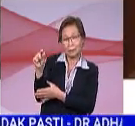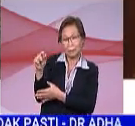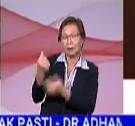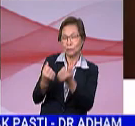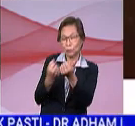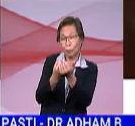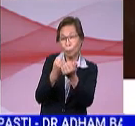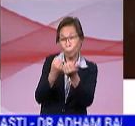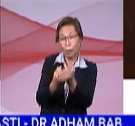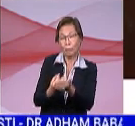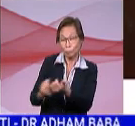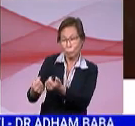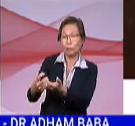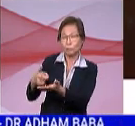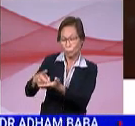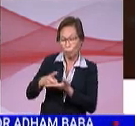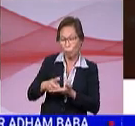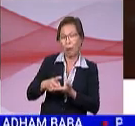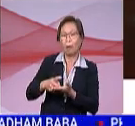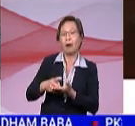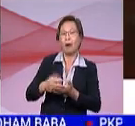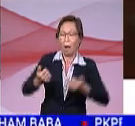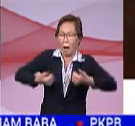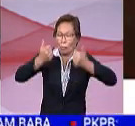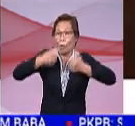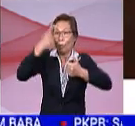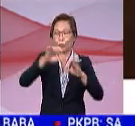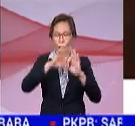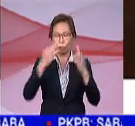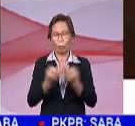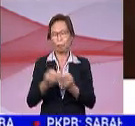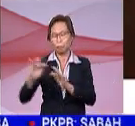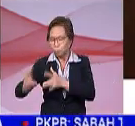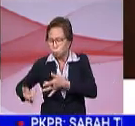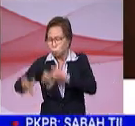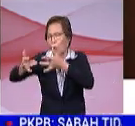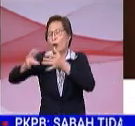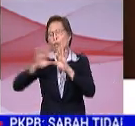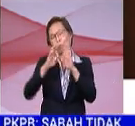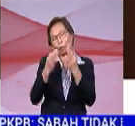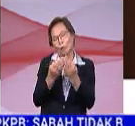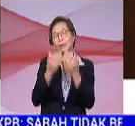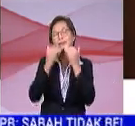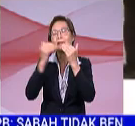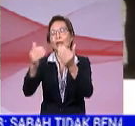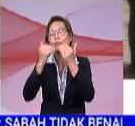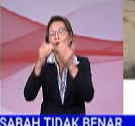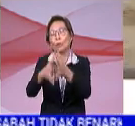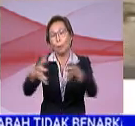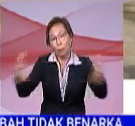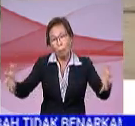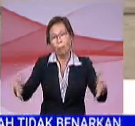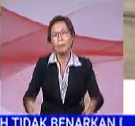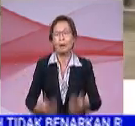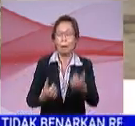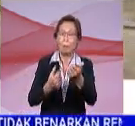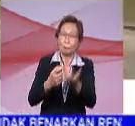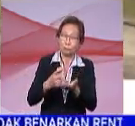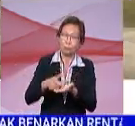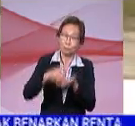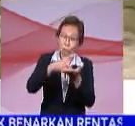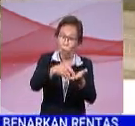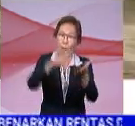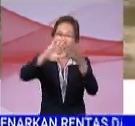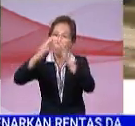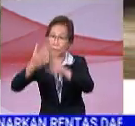sumbangan hari raya kepada kami sekeluarga dapat meringankan sedikit beban kami sekeluarga lah. Terima kasih banyak-banyak. Selain sumbangan kepada